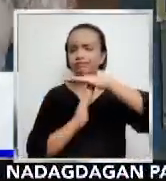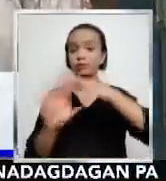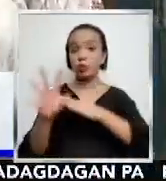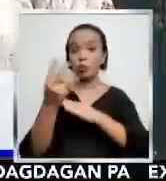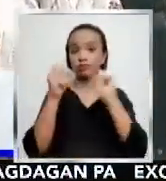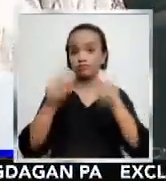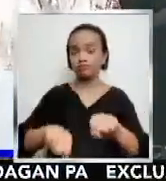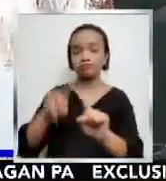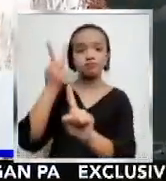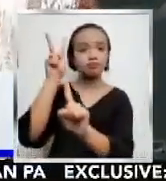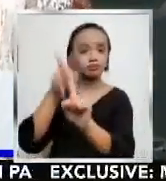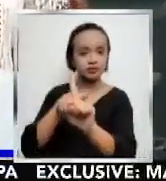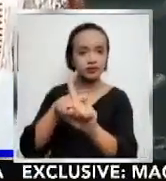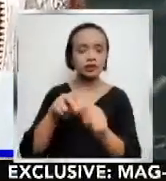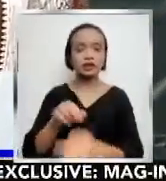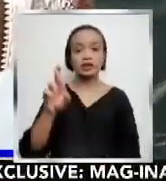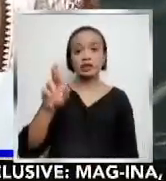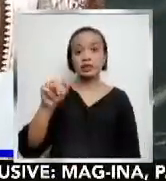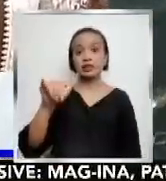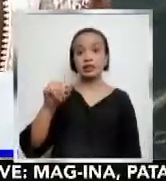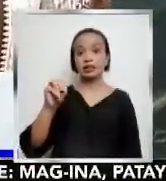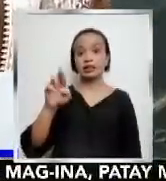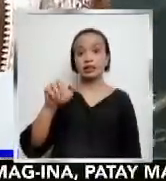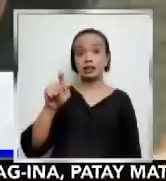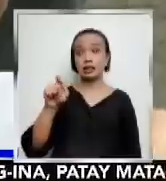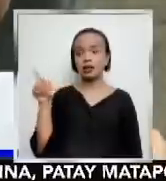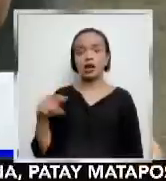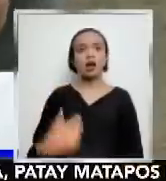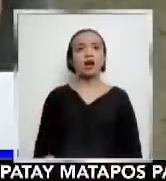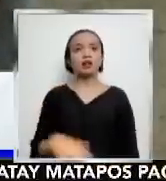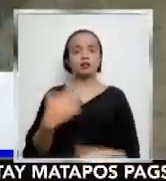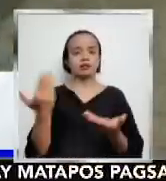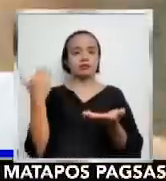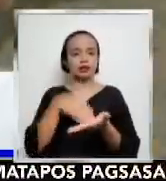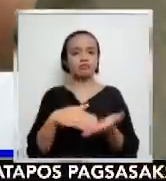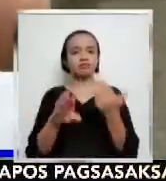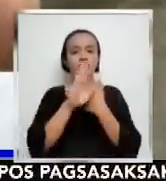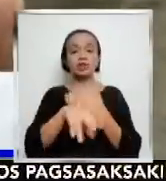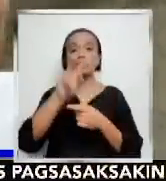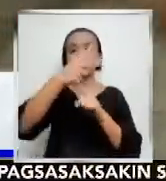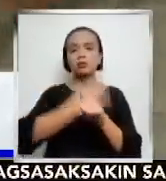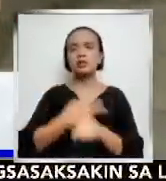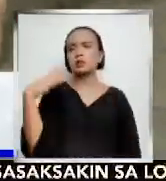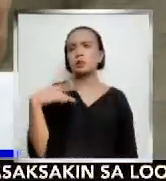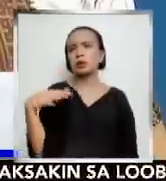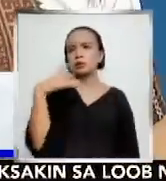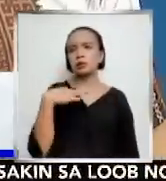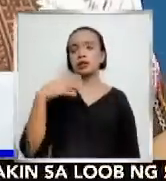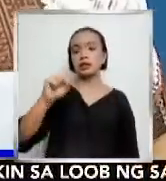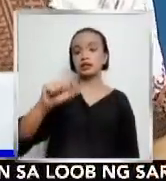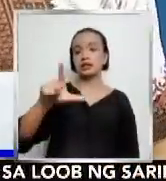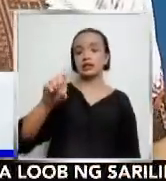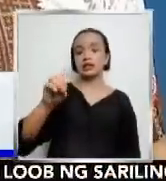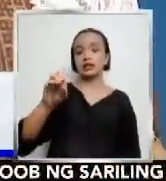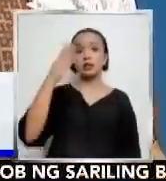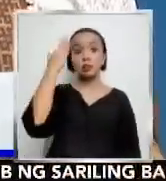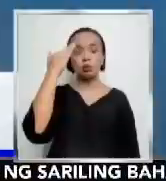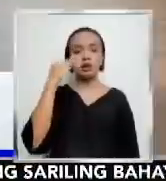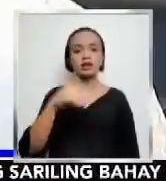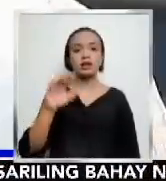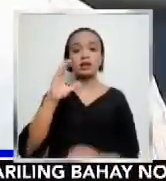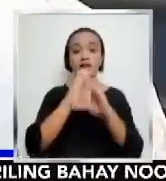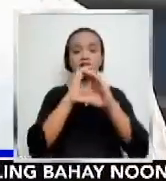mag-apply. Si Raymond Gutierrez na buhayan ng loob. 2 buwan na siya nag-aabang ng slot para gawing TNVS ang kanyang